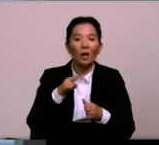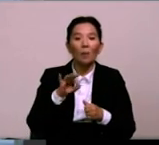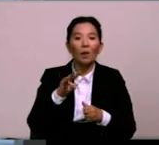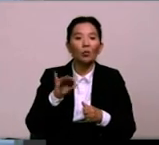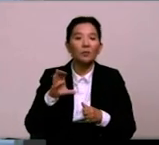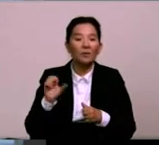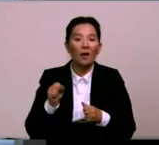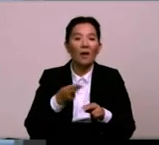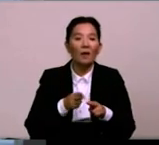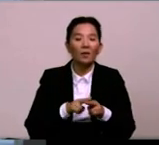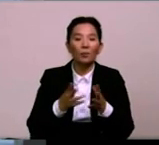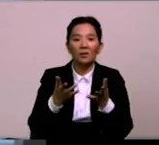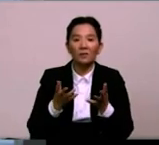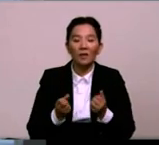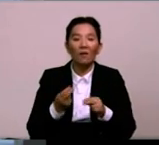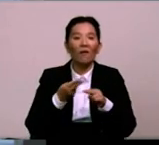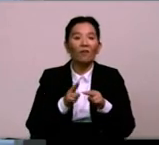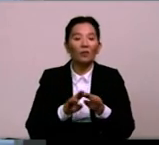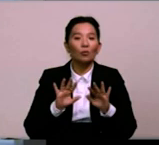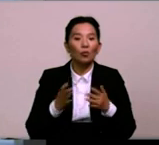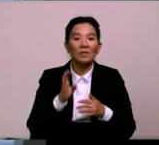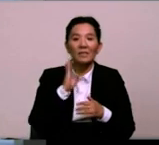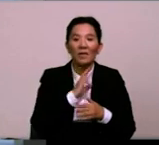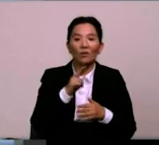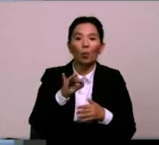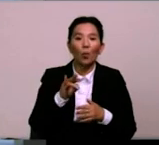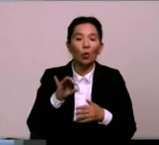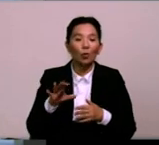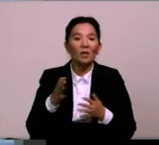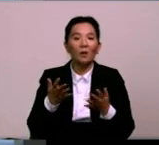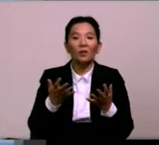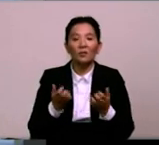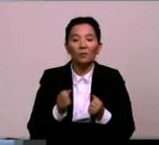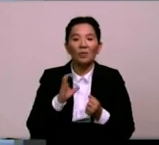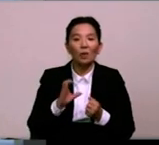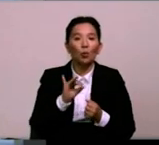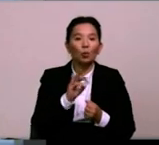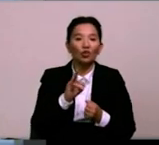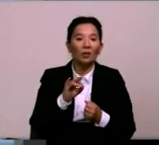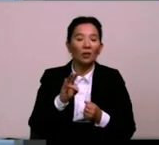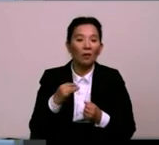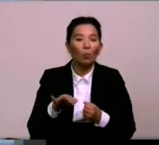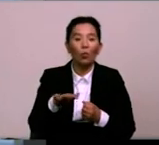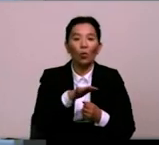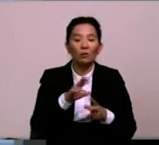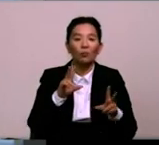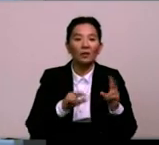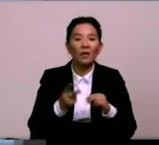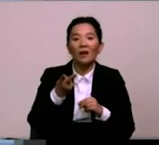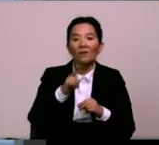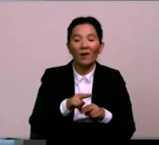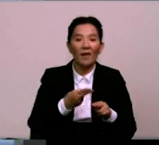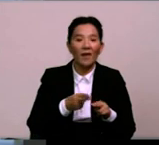магнитов притягиваются. В этом случае северный полюс притягивается с южным полюсом. Значит, два этих проводника у